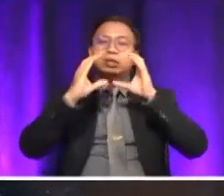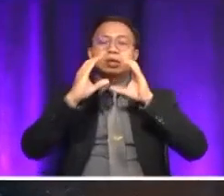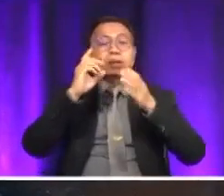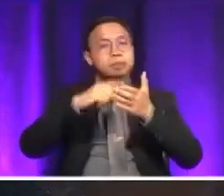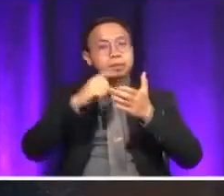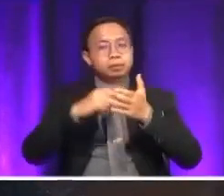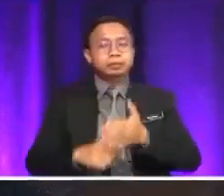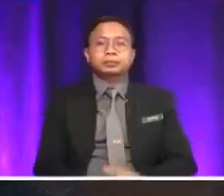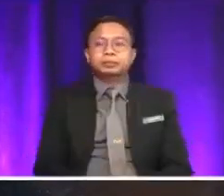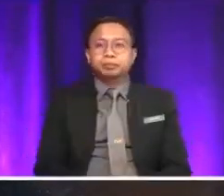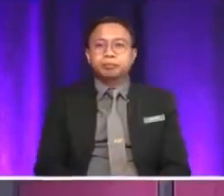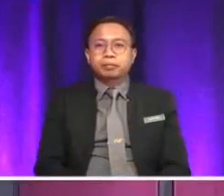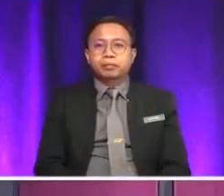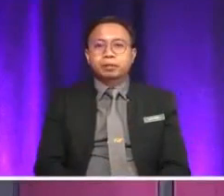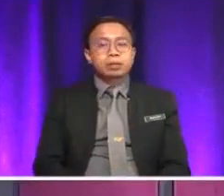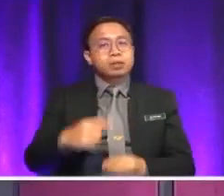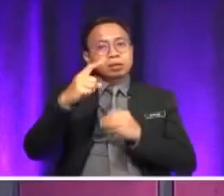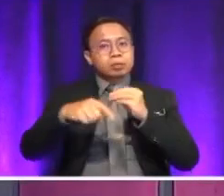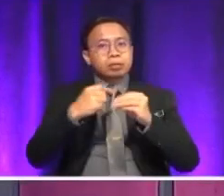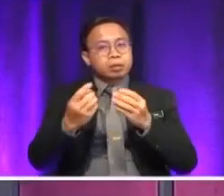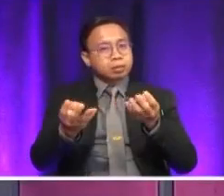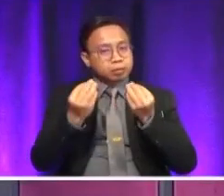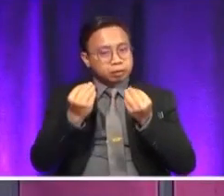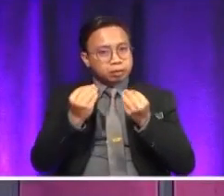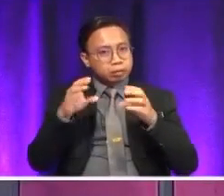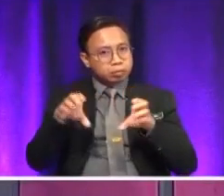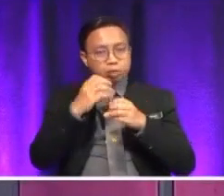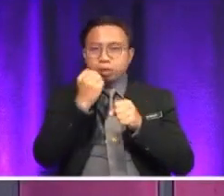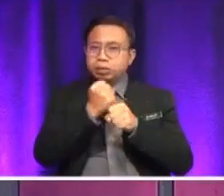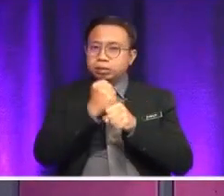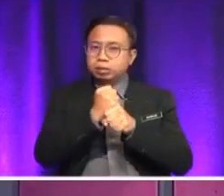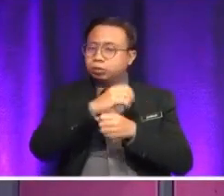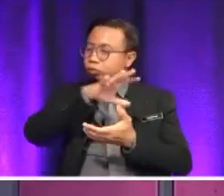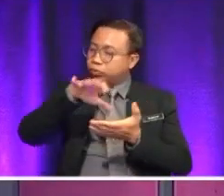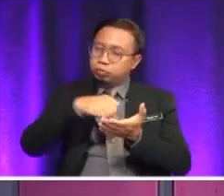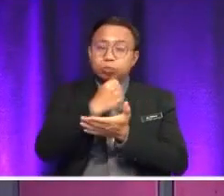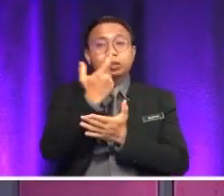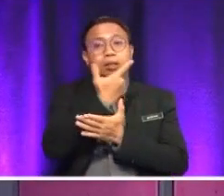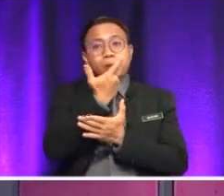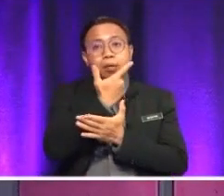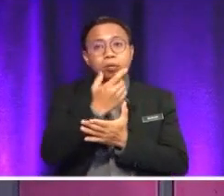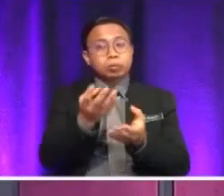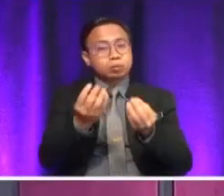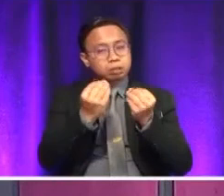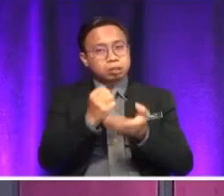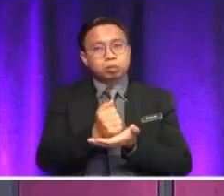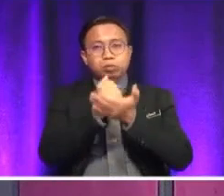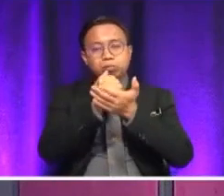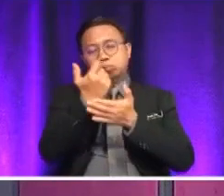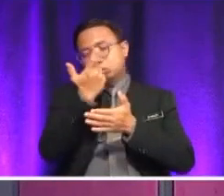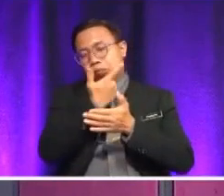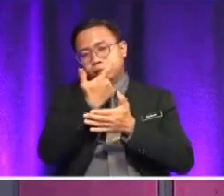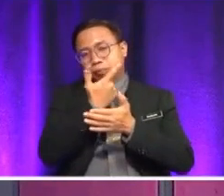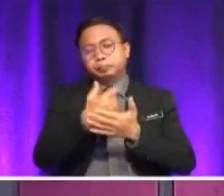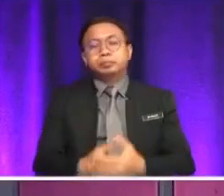pun. Okey, bila minta buat kerja, semua tak nak. Ataupun minta tolong apa-apa lah kan.